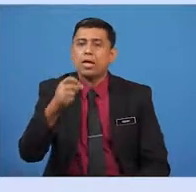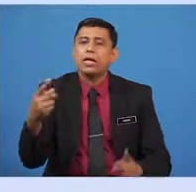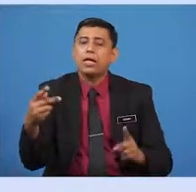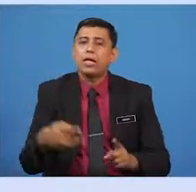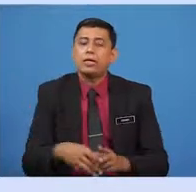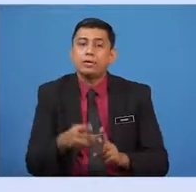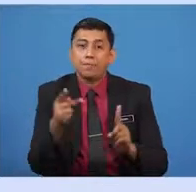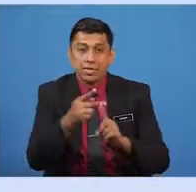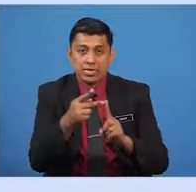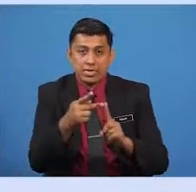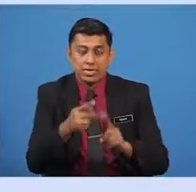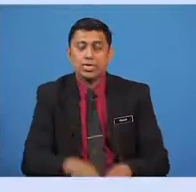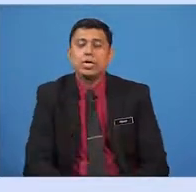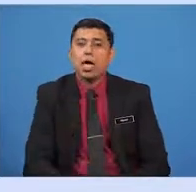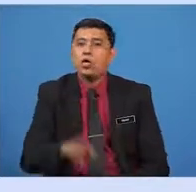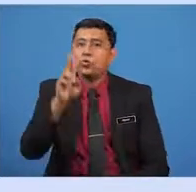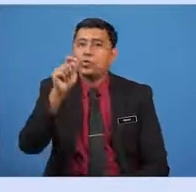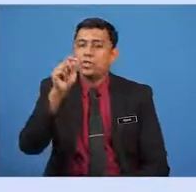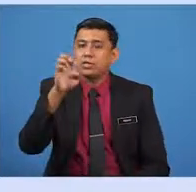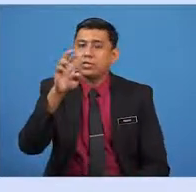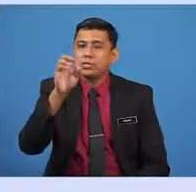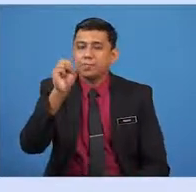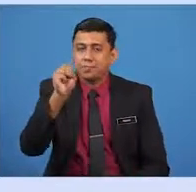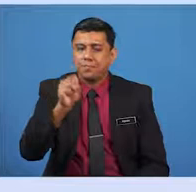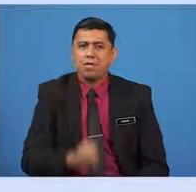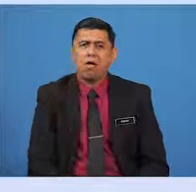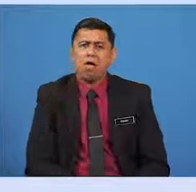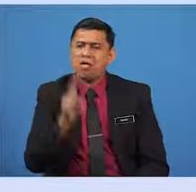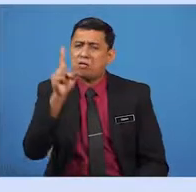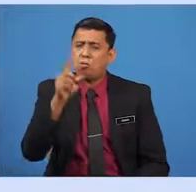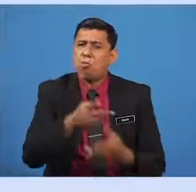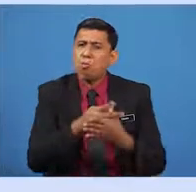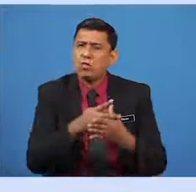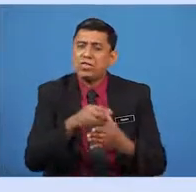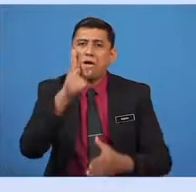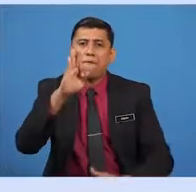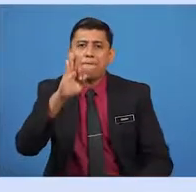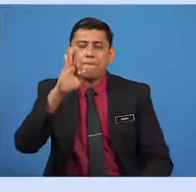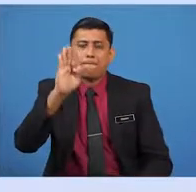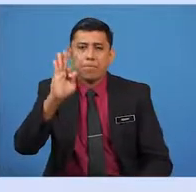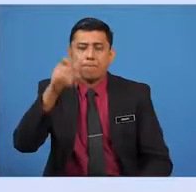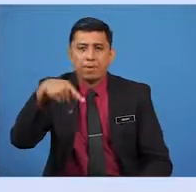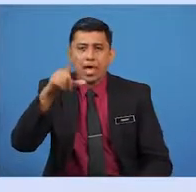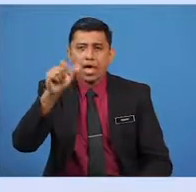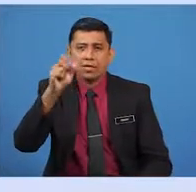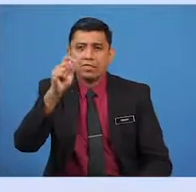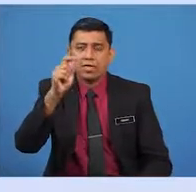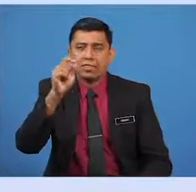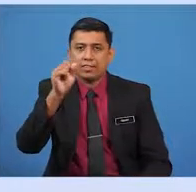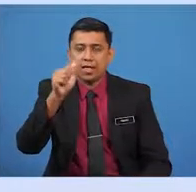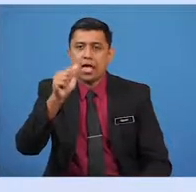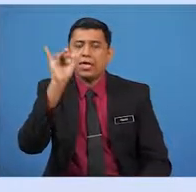dalam uterus ibu. Maka dua fetus ini berkongsi satu plasenta yang sama